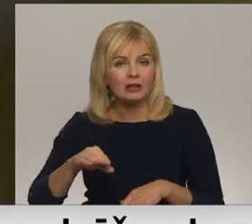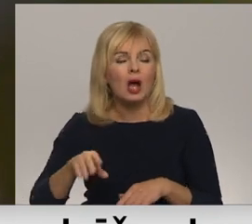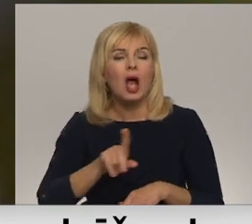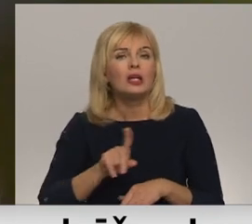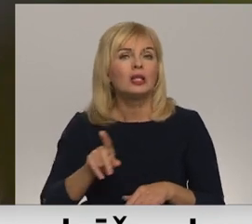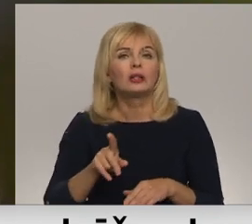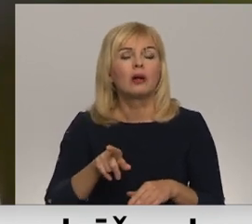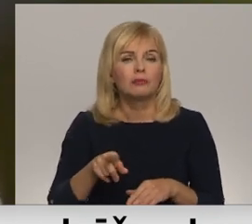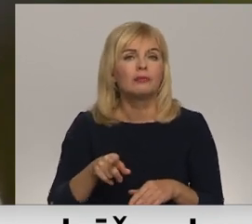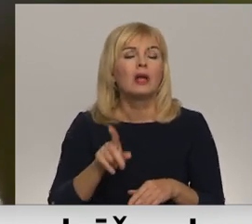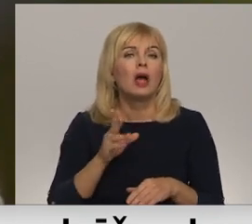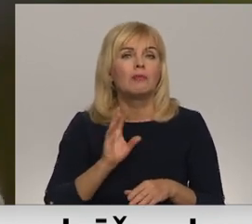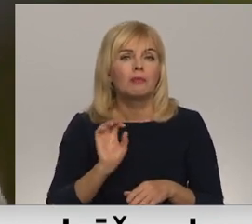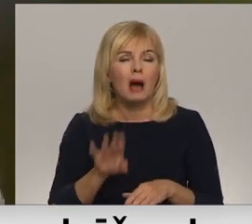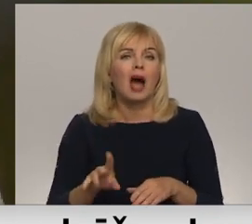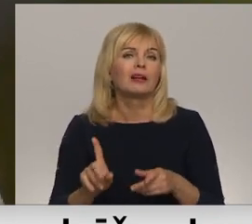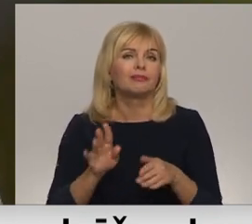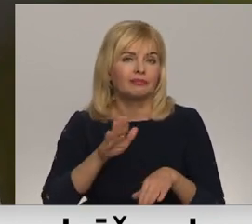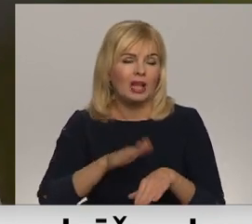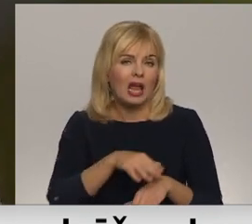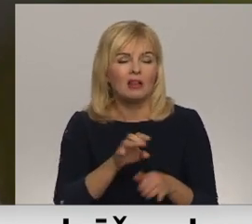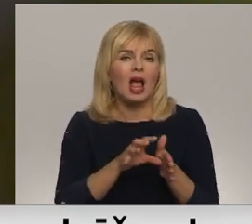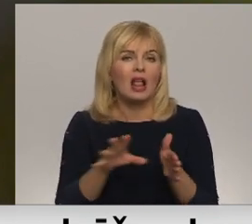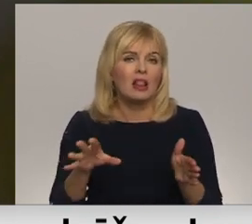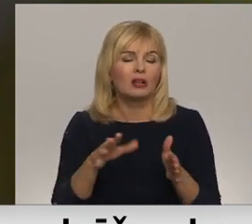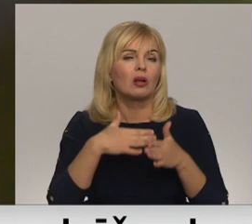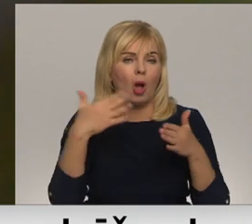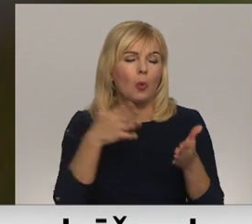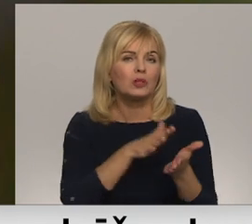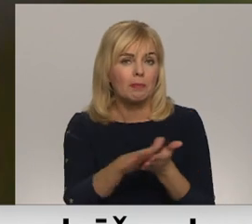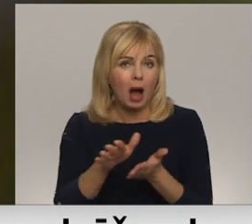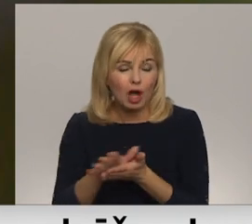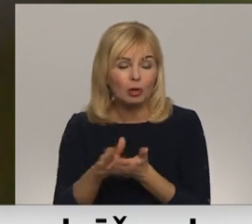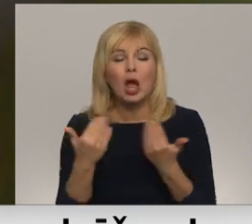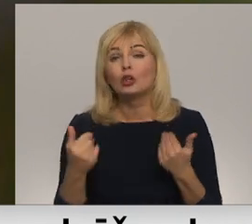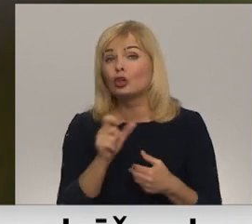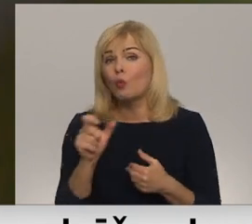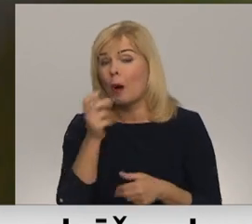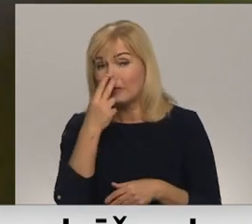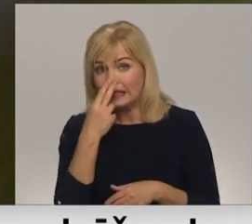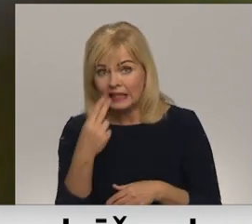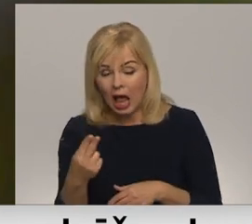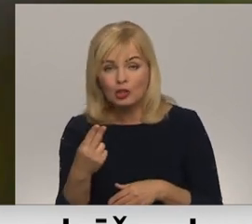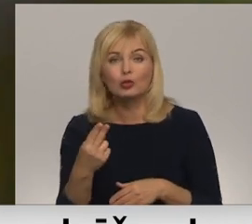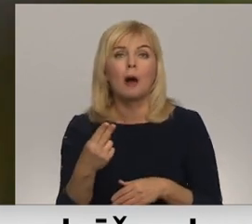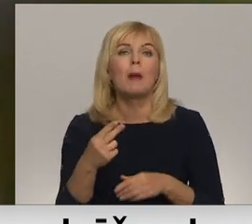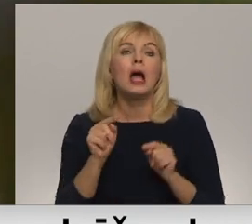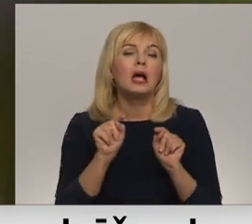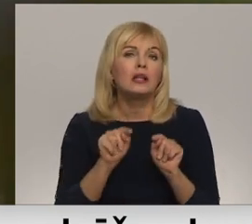diezgan būtiski atkarīgas no elektroenerģijas patēriņa. Un mēs jau šobrīd redzam ļoti nu, teiksim,